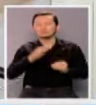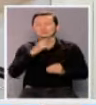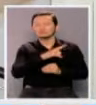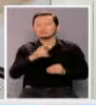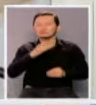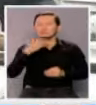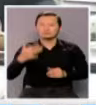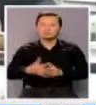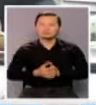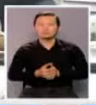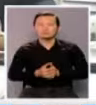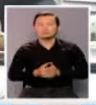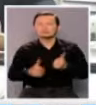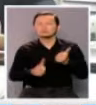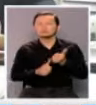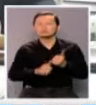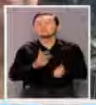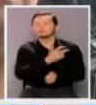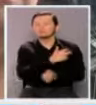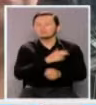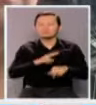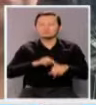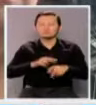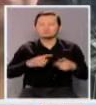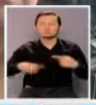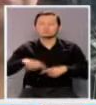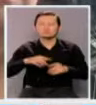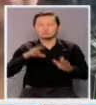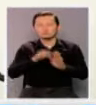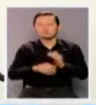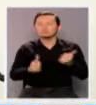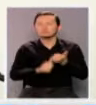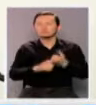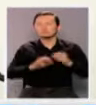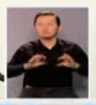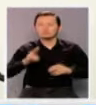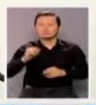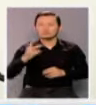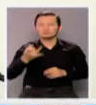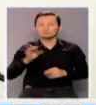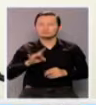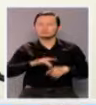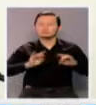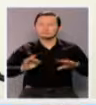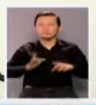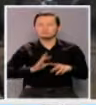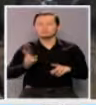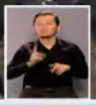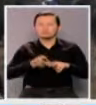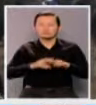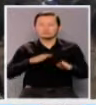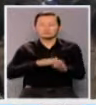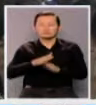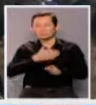актуальны. Заместитель начальника местной полицейской службы районного отдела внутренних дел Данияр Дюсимбаев рассказал, что из-за